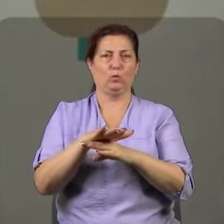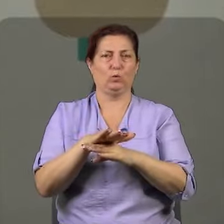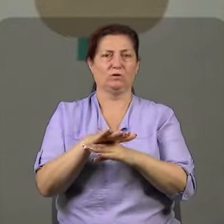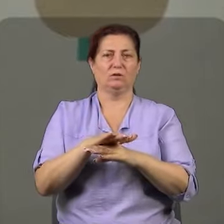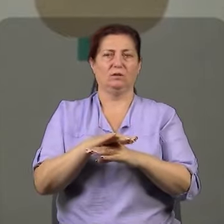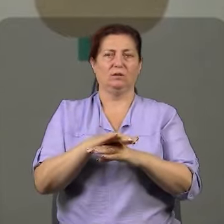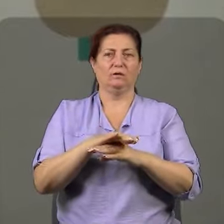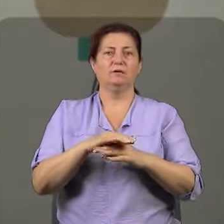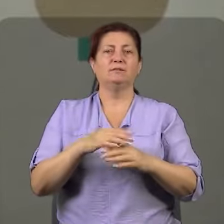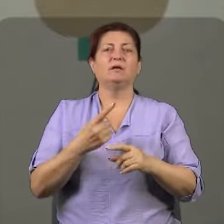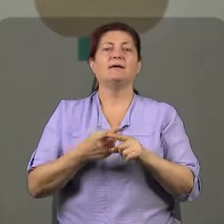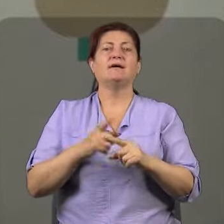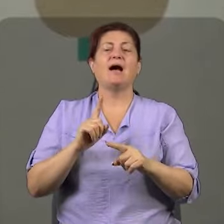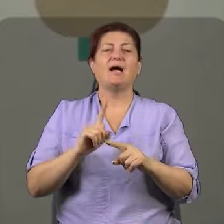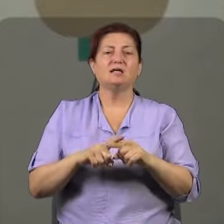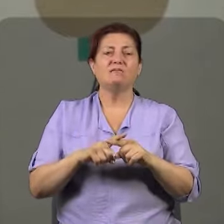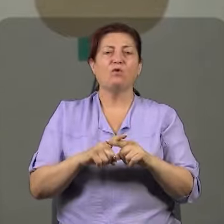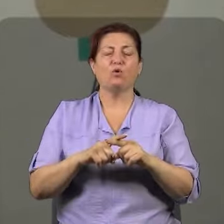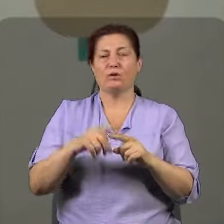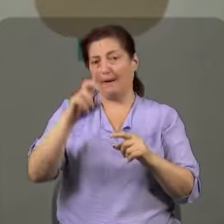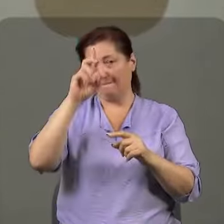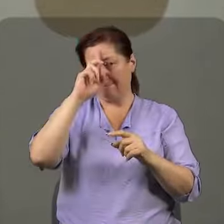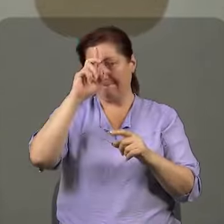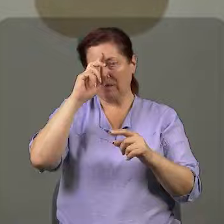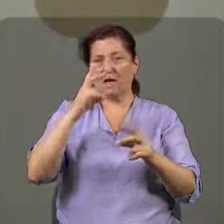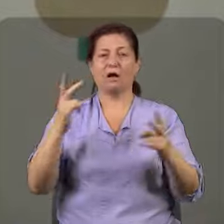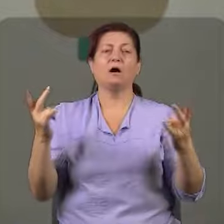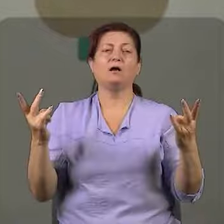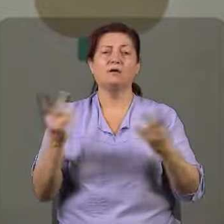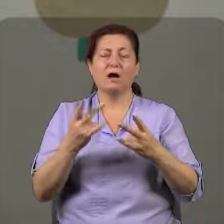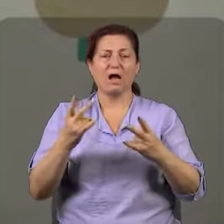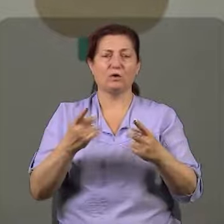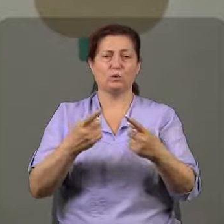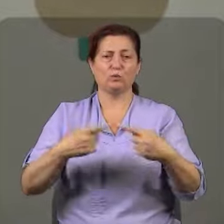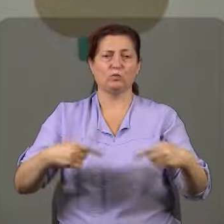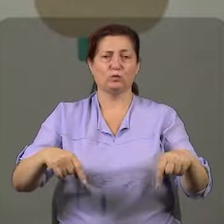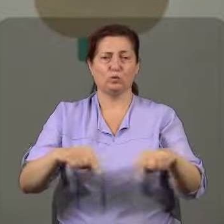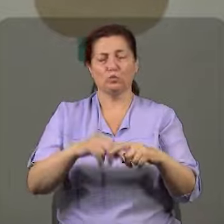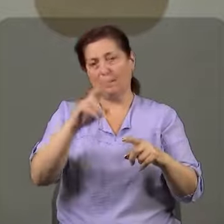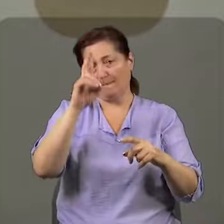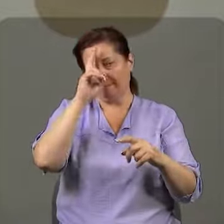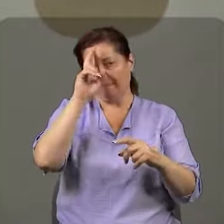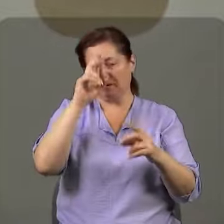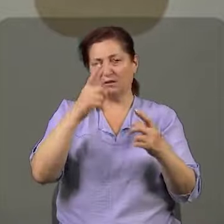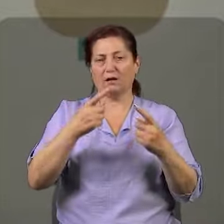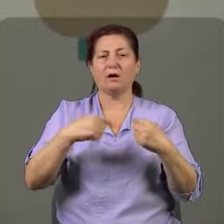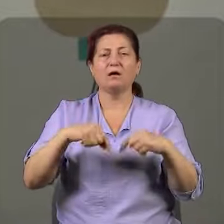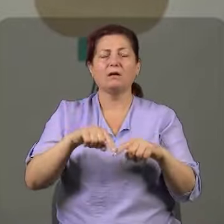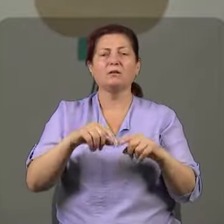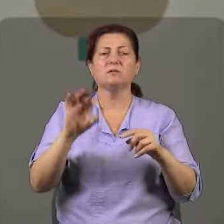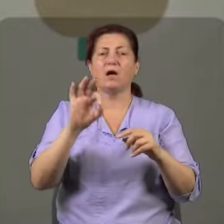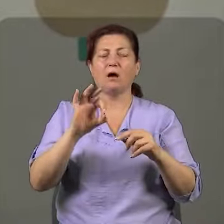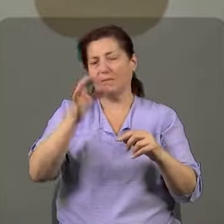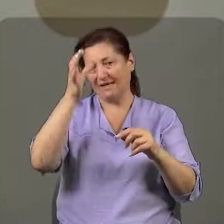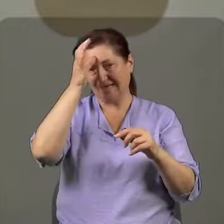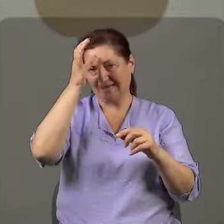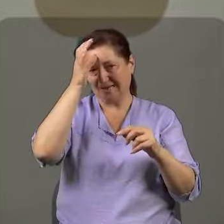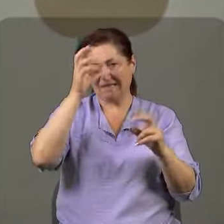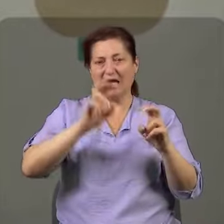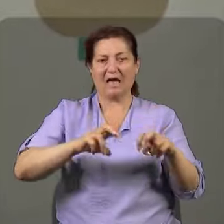այլ է, ոչ թե պետական կարիքների շուրջ, պետական կարիքների համար գիտական